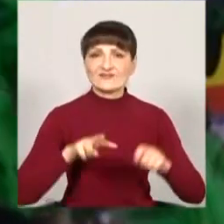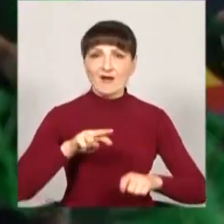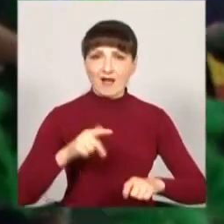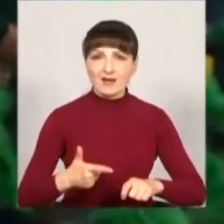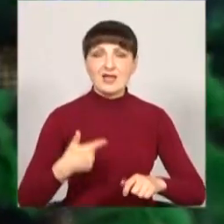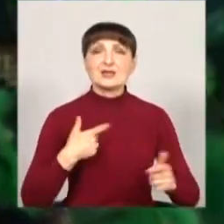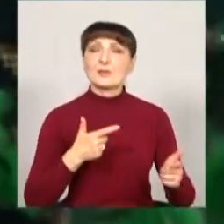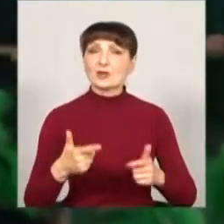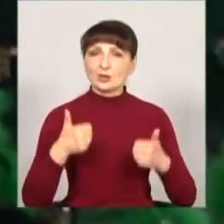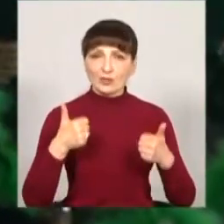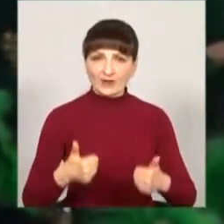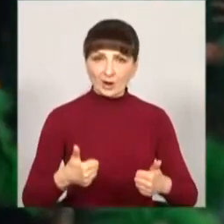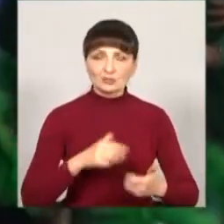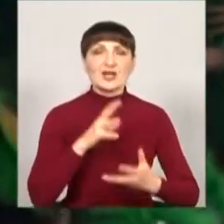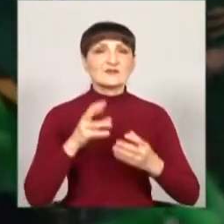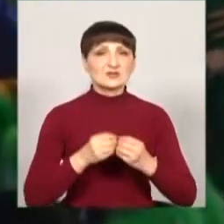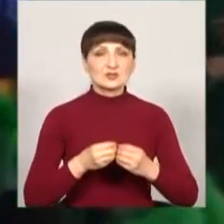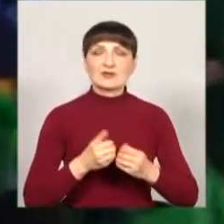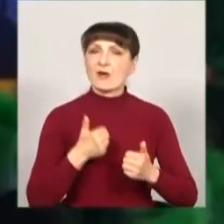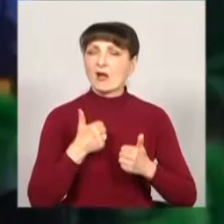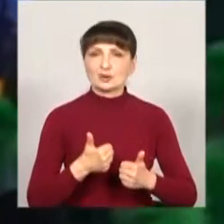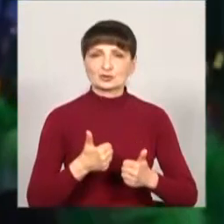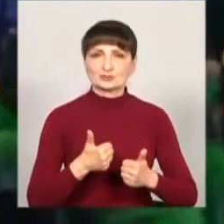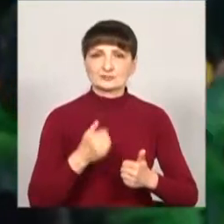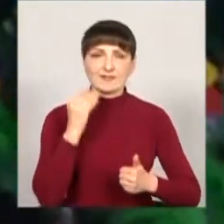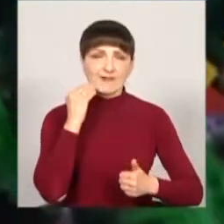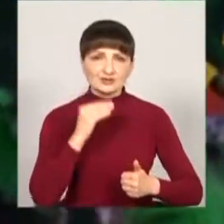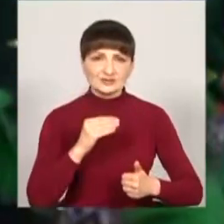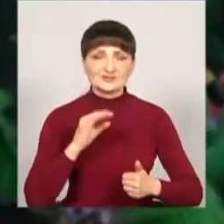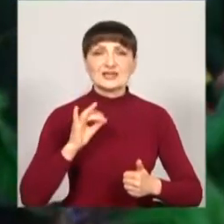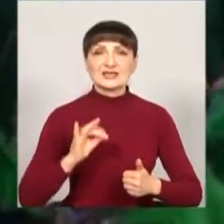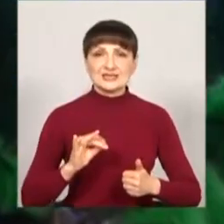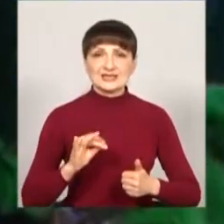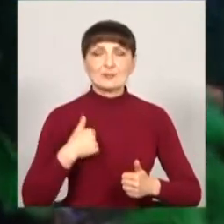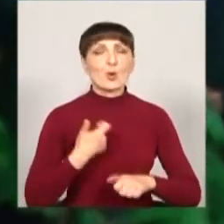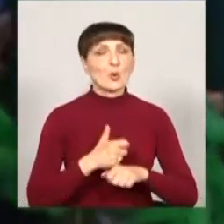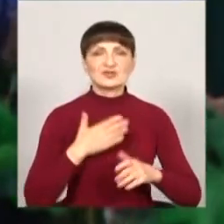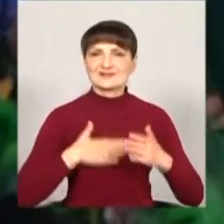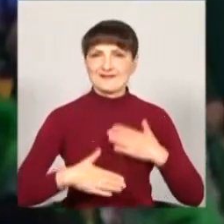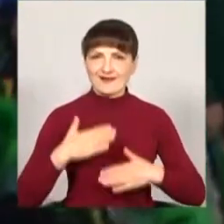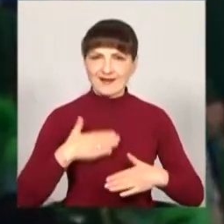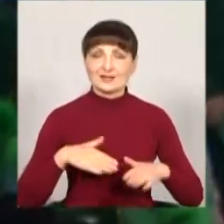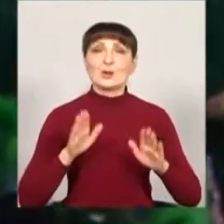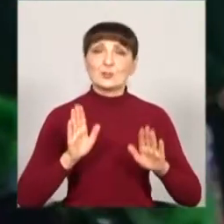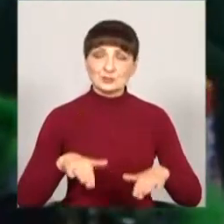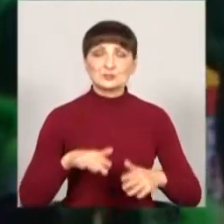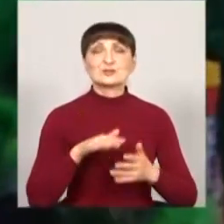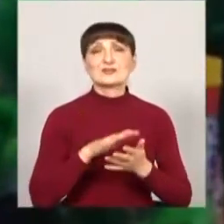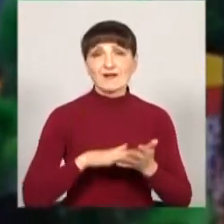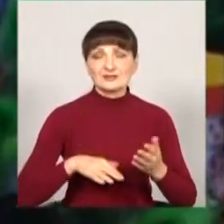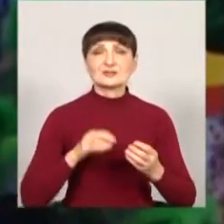подготовкой все это в высшем уровне на высшем уровне и мы очень рады пусть вы таких